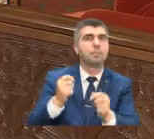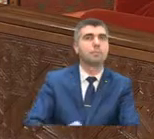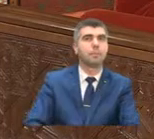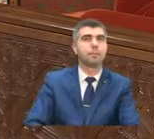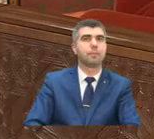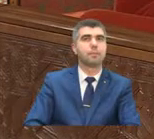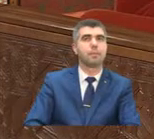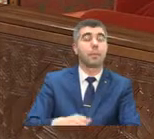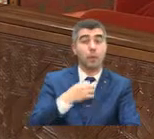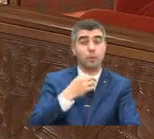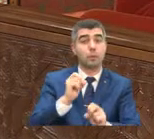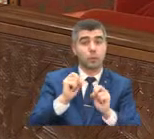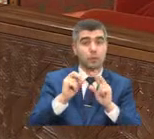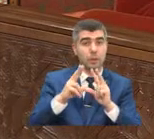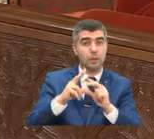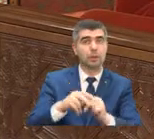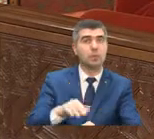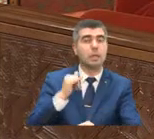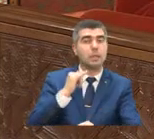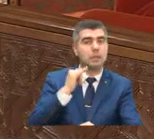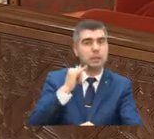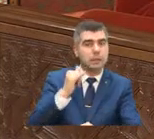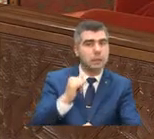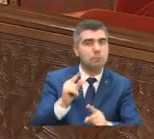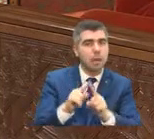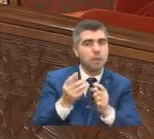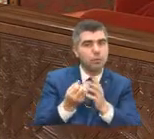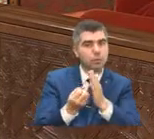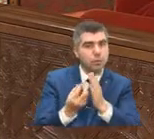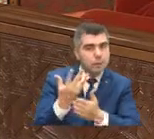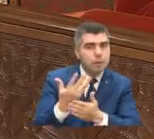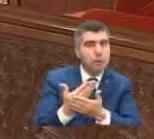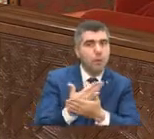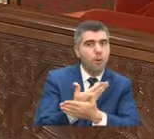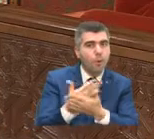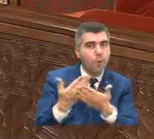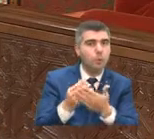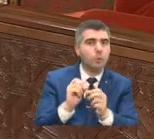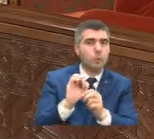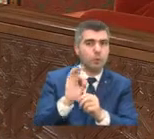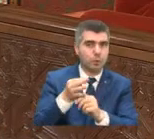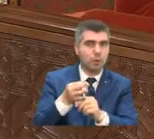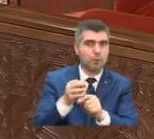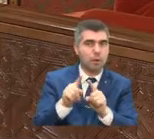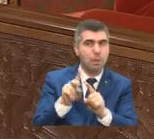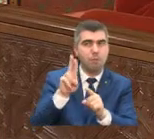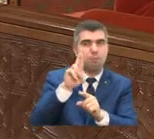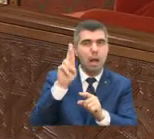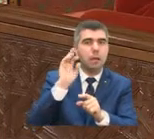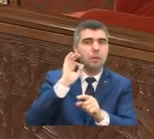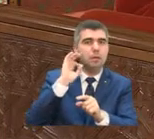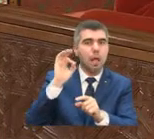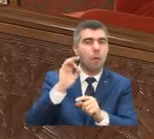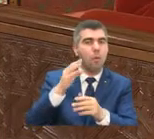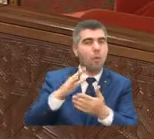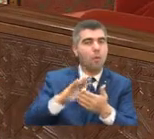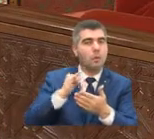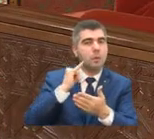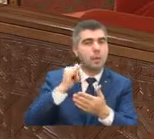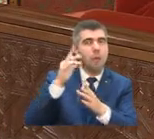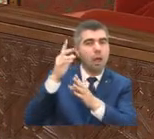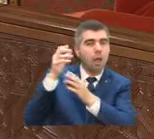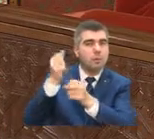ديالنا الاكيد هو انه يكون دائما هناك تحسين وتجويد لهذه الخدمات تماشيا مع التوجيهات الملكيه الساميه. وبالطبع